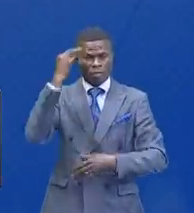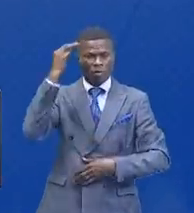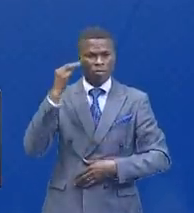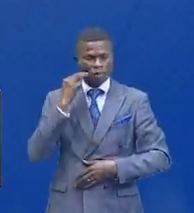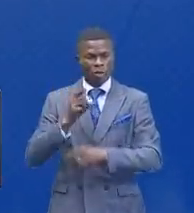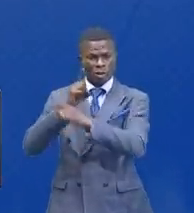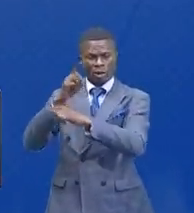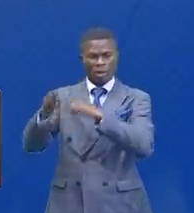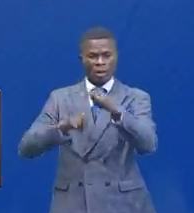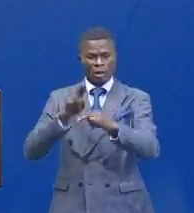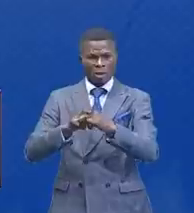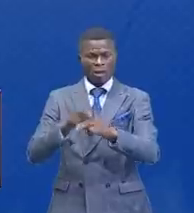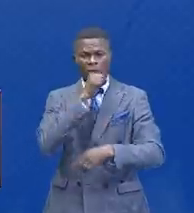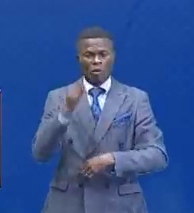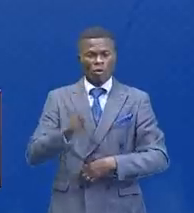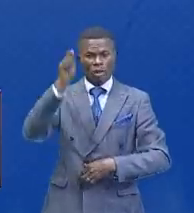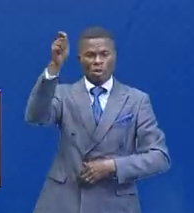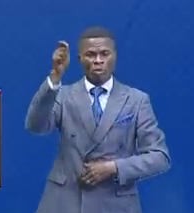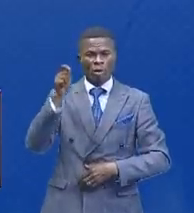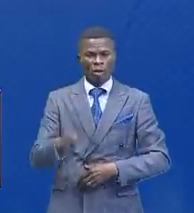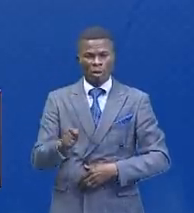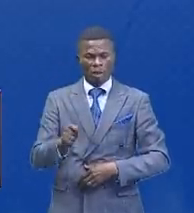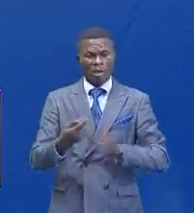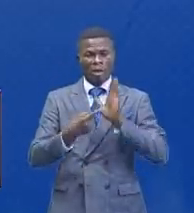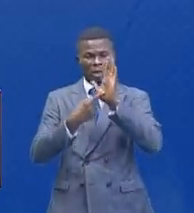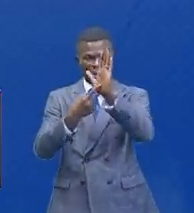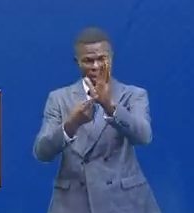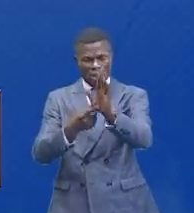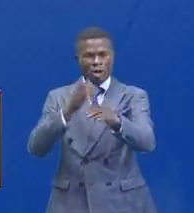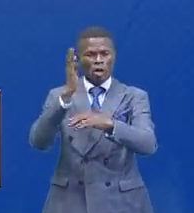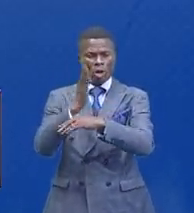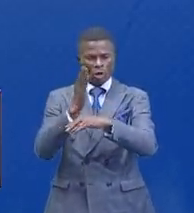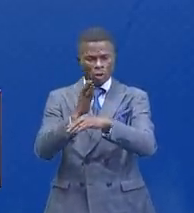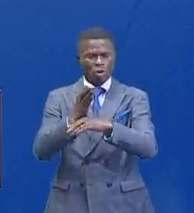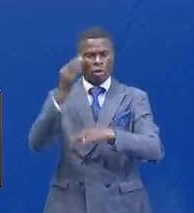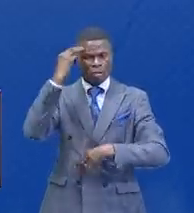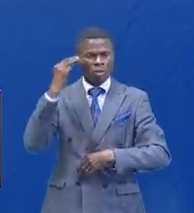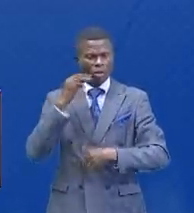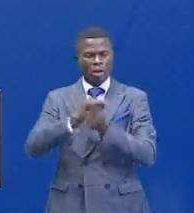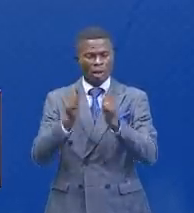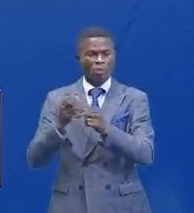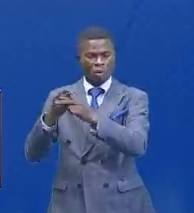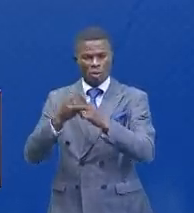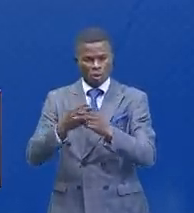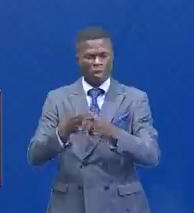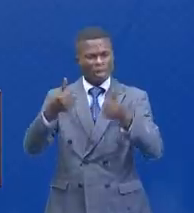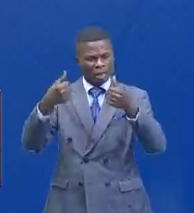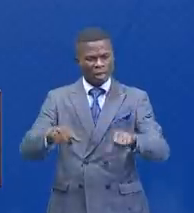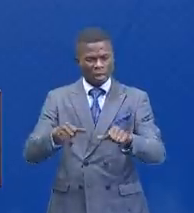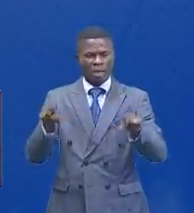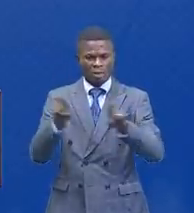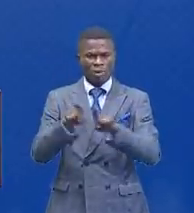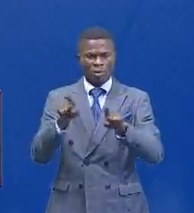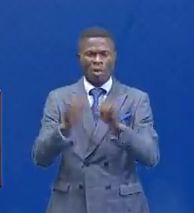de la Défense nationale et ancien combattant a présenté au Conseil une situation sécuritaire qui demeure